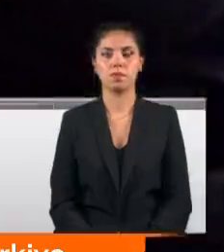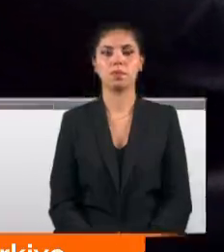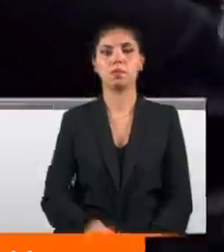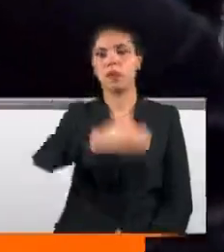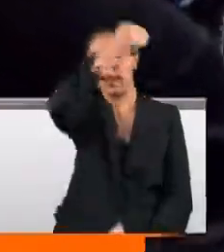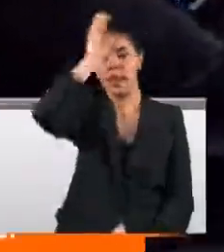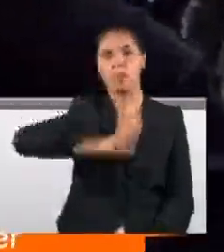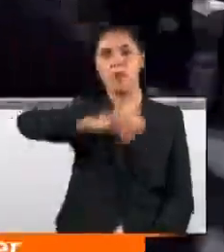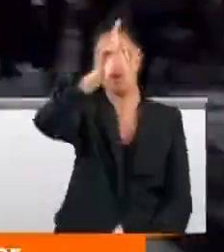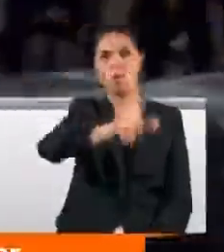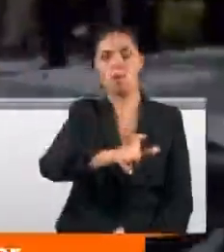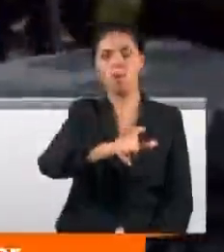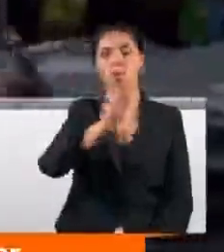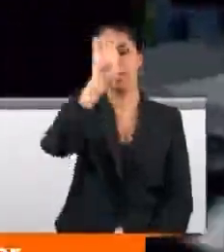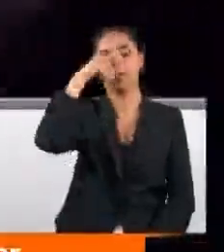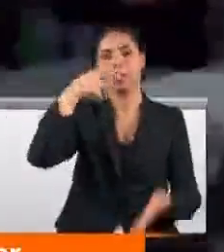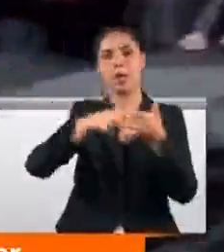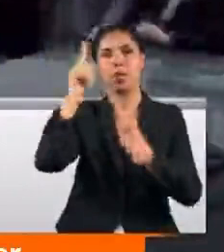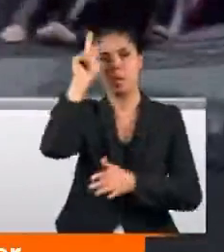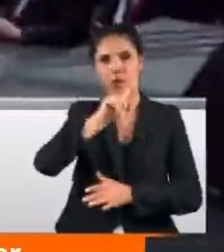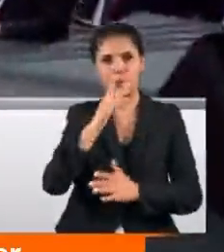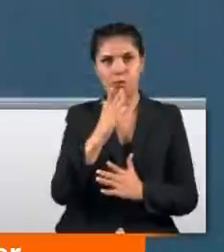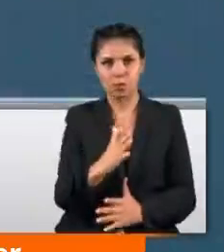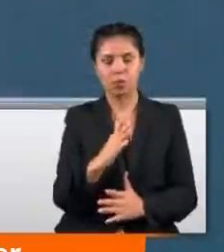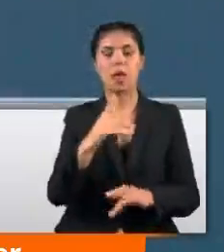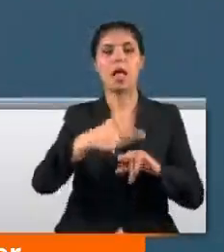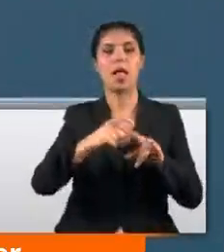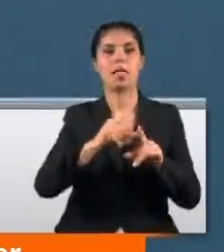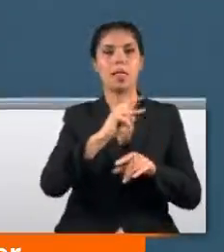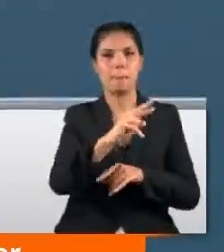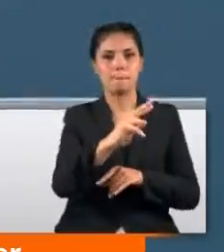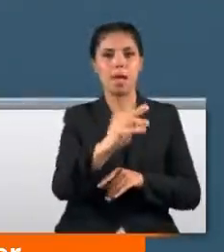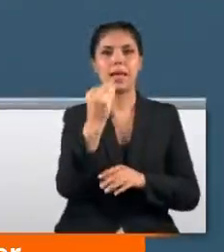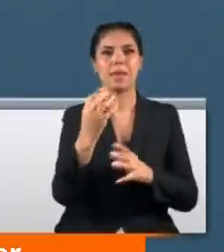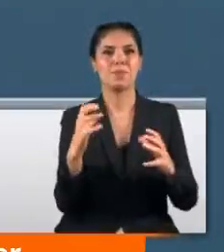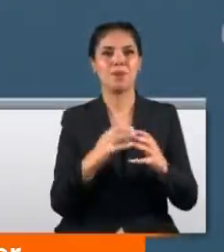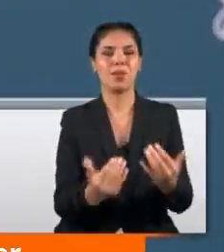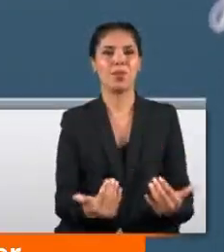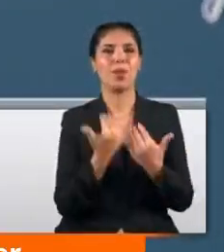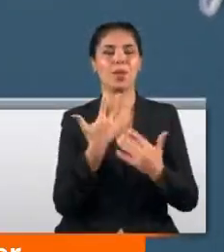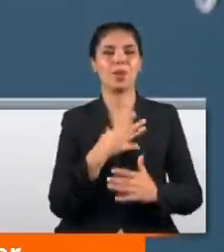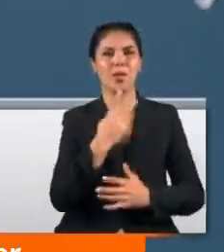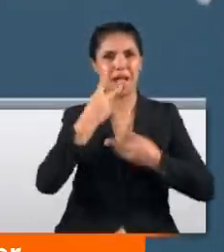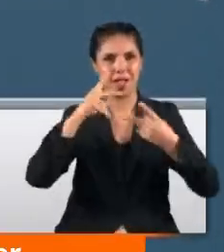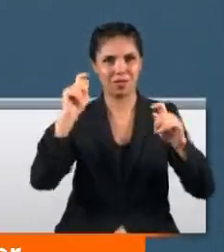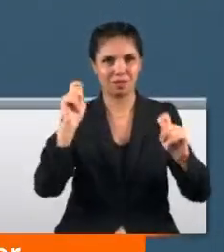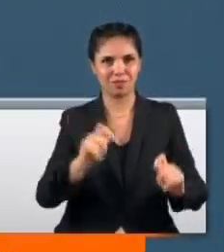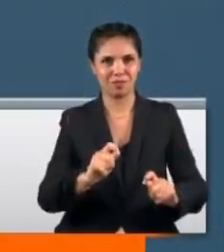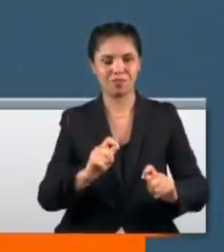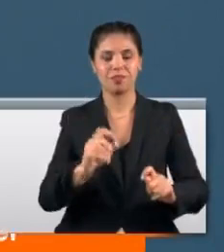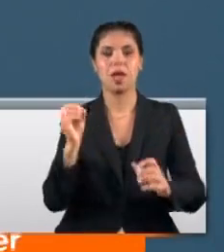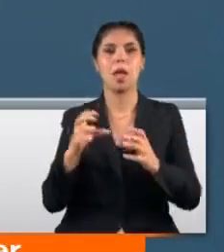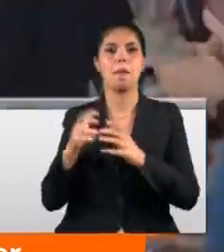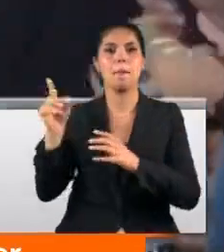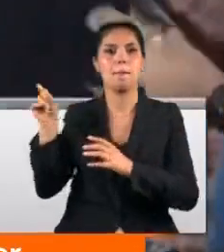Ekrem İmamoğlu'nun rotayı İstanbul'a çevirmesi, ardından da HDP ile İyi Parti'den destek isteyeceğini açıklaması İyi Parti'de